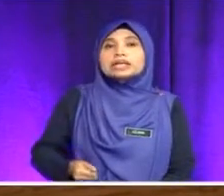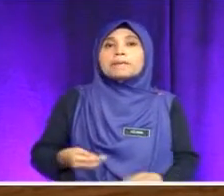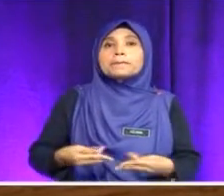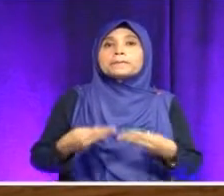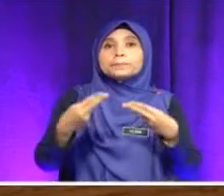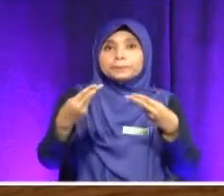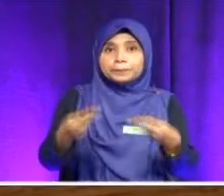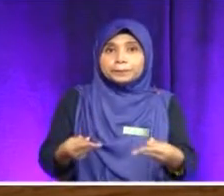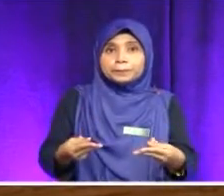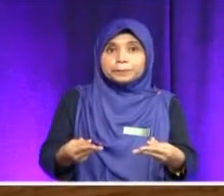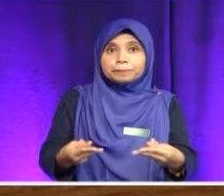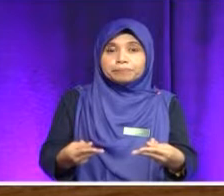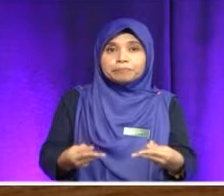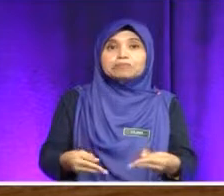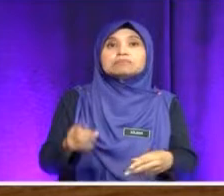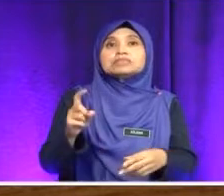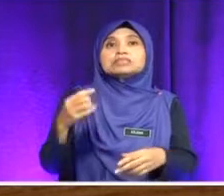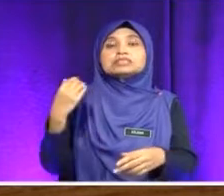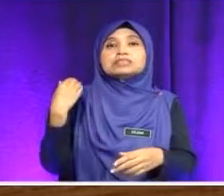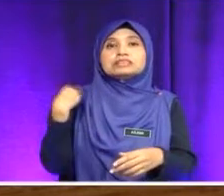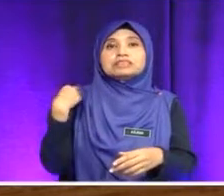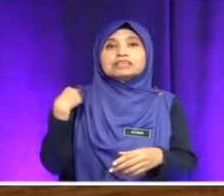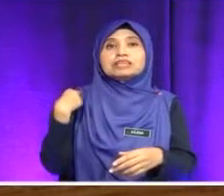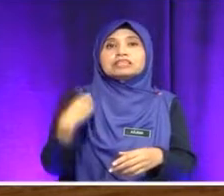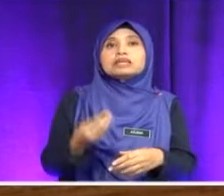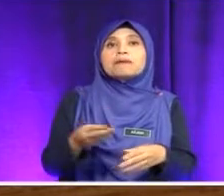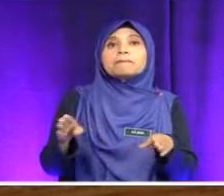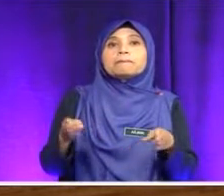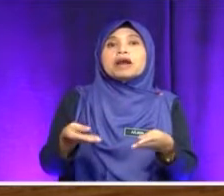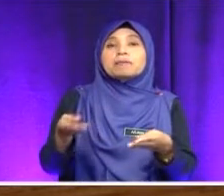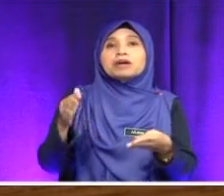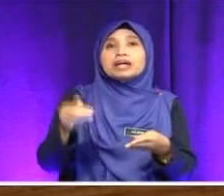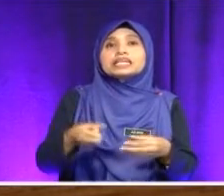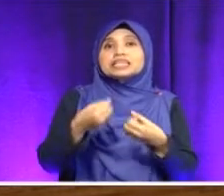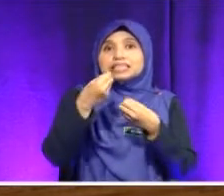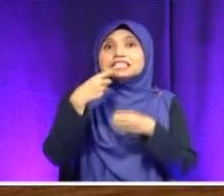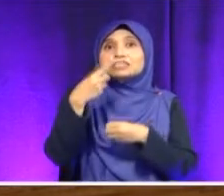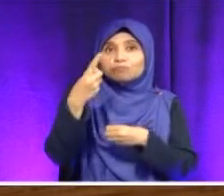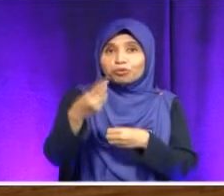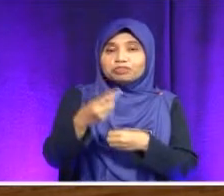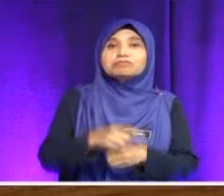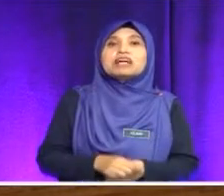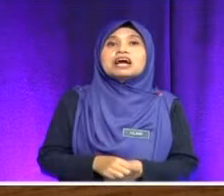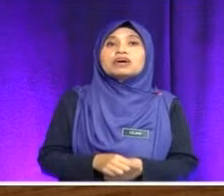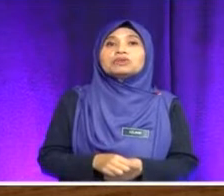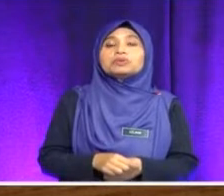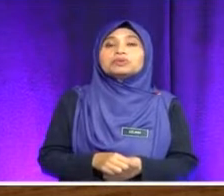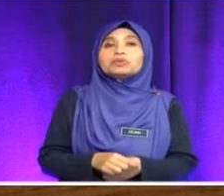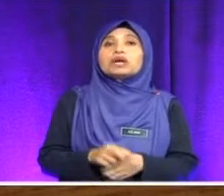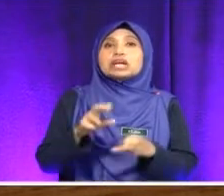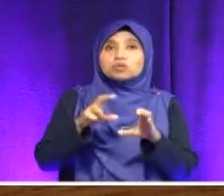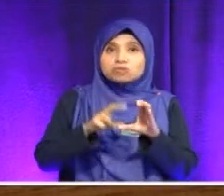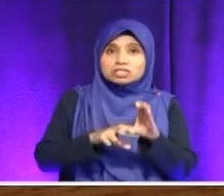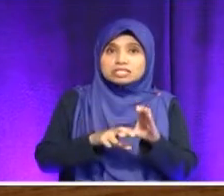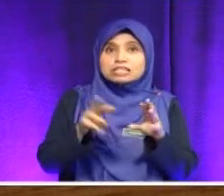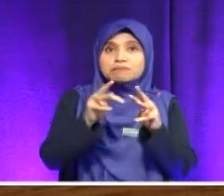silque galeri holloway chenawaee dan juga glassware untuk perabot kita ada kerusi